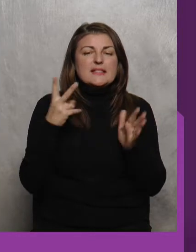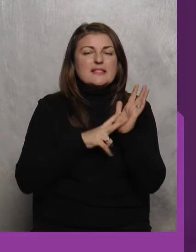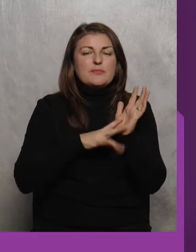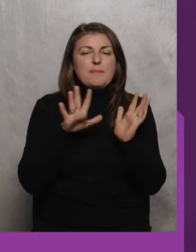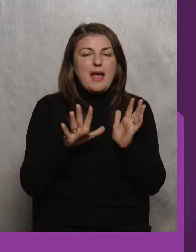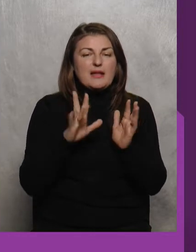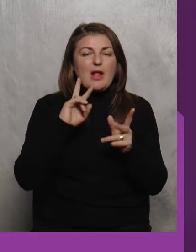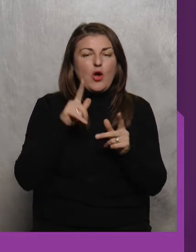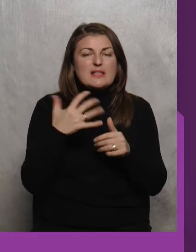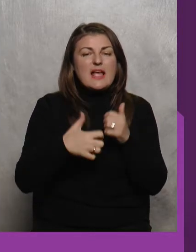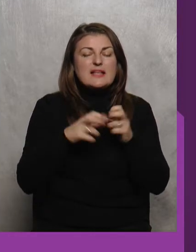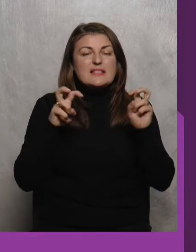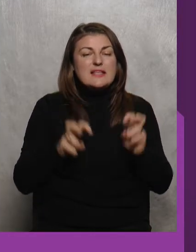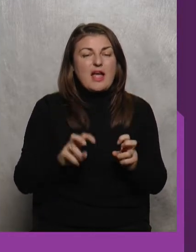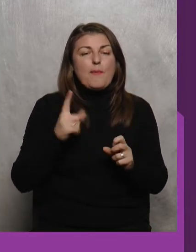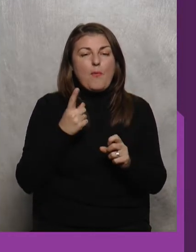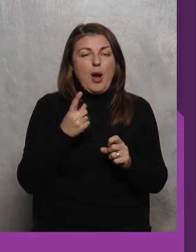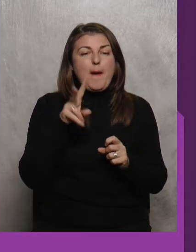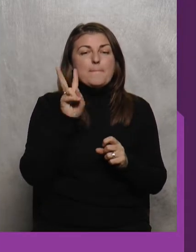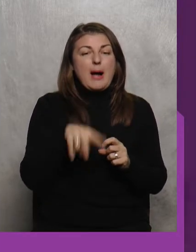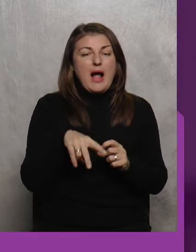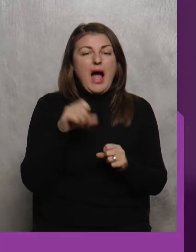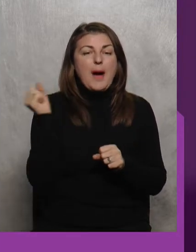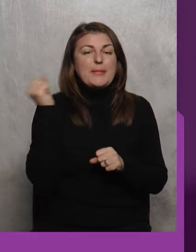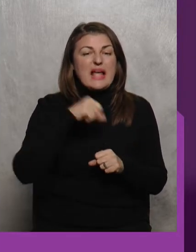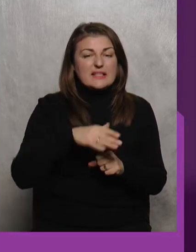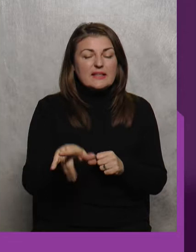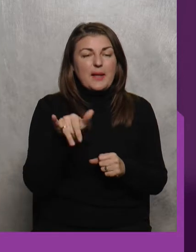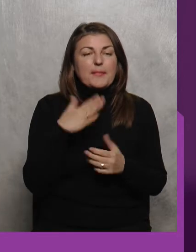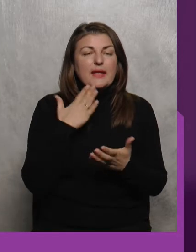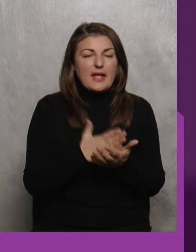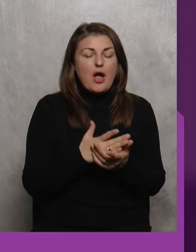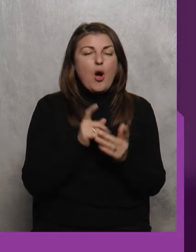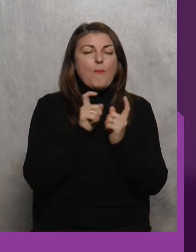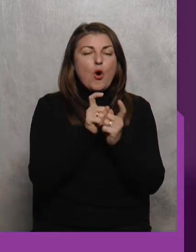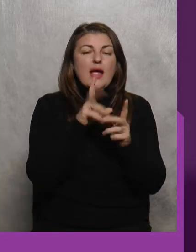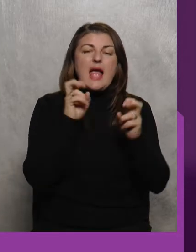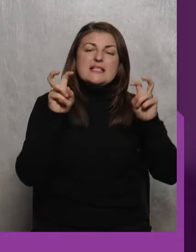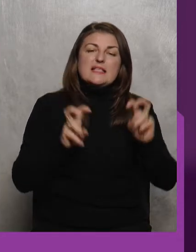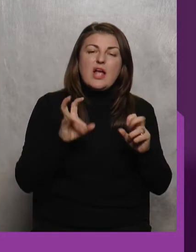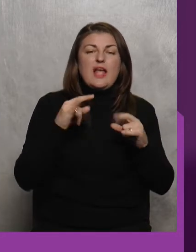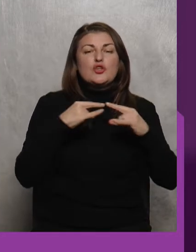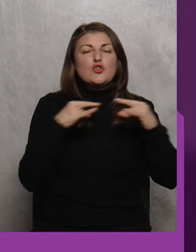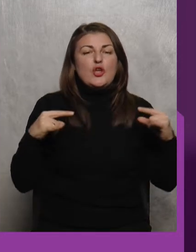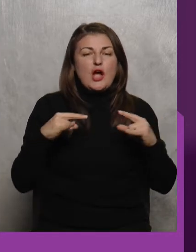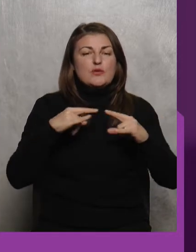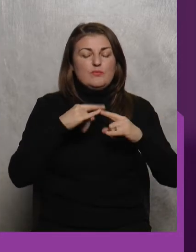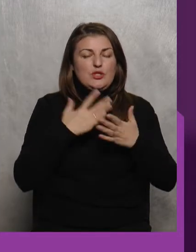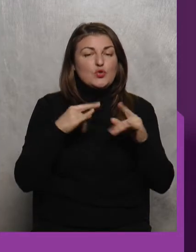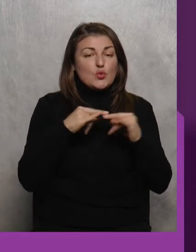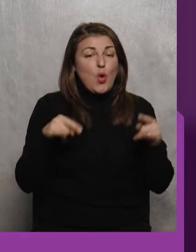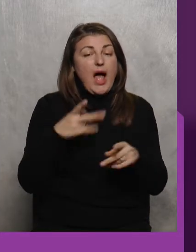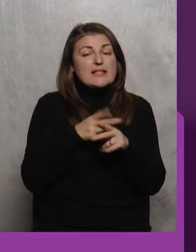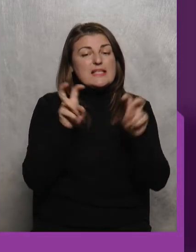серед сидячих, тому що пара армреслінгу є, борються як за сидячим, так і за стоячим столом. То